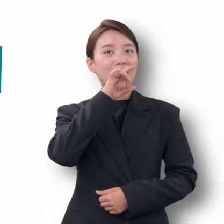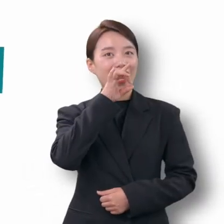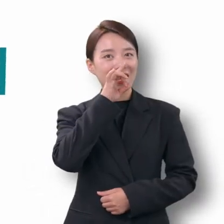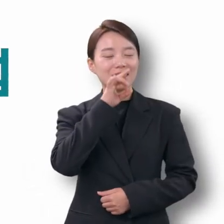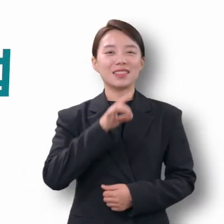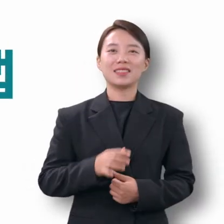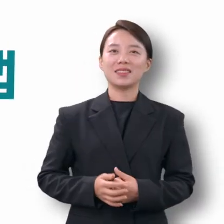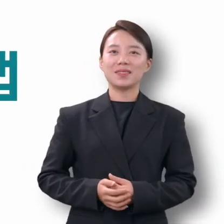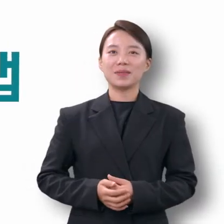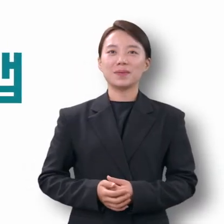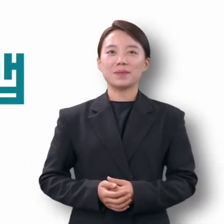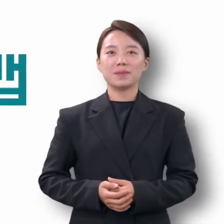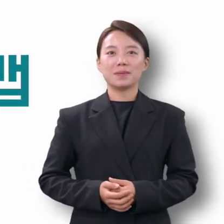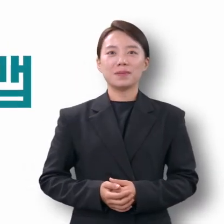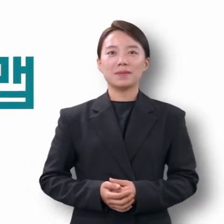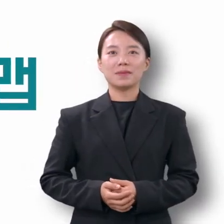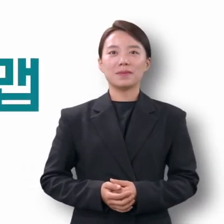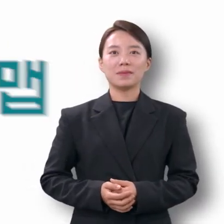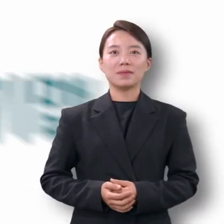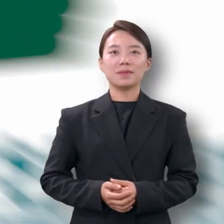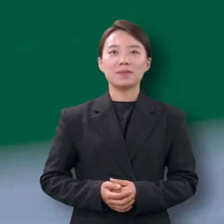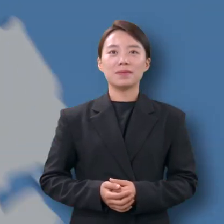누구나 강릉